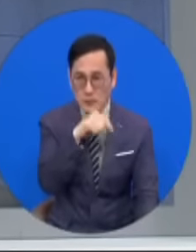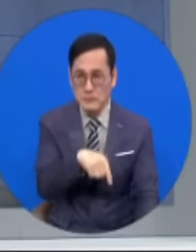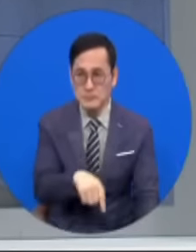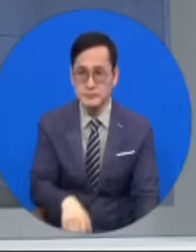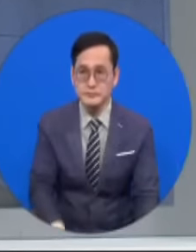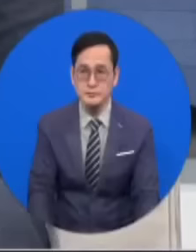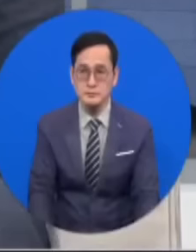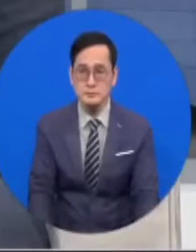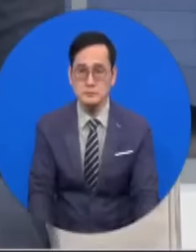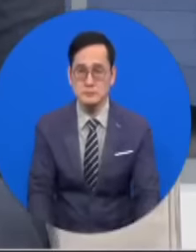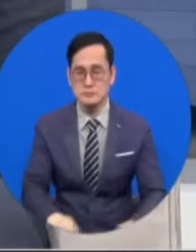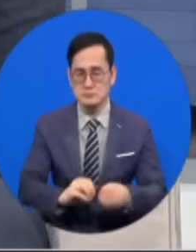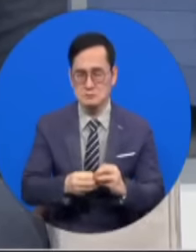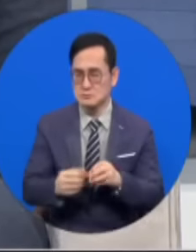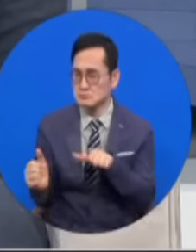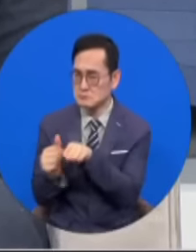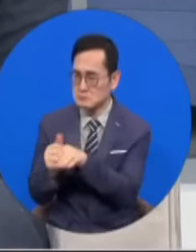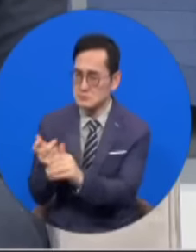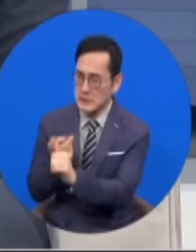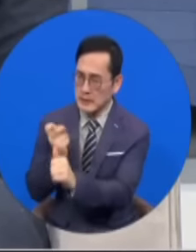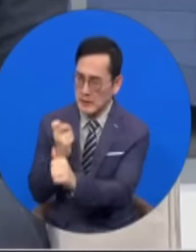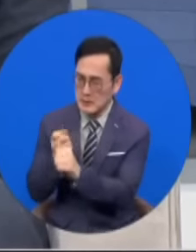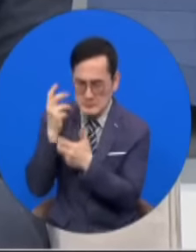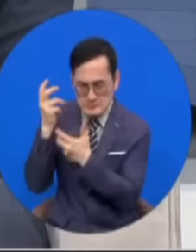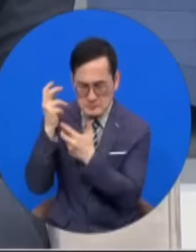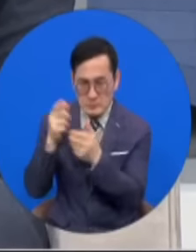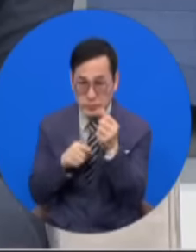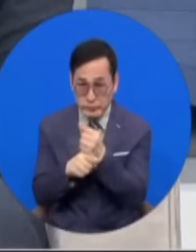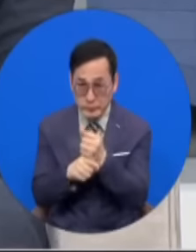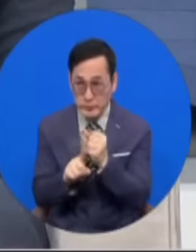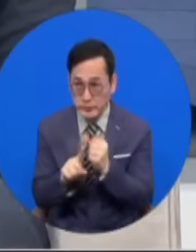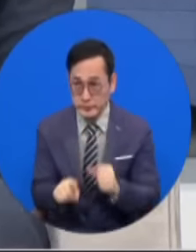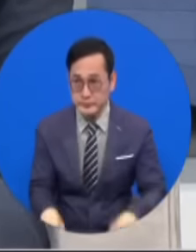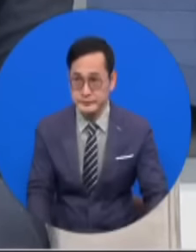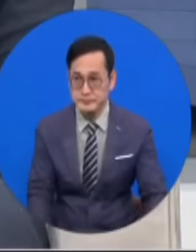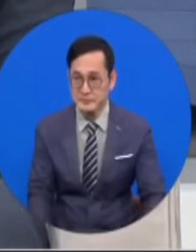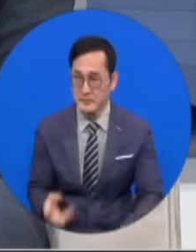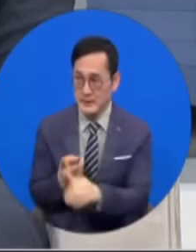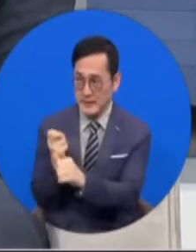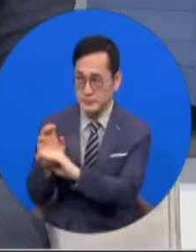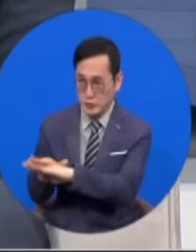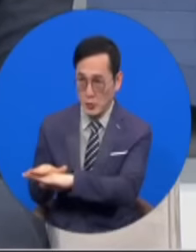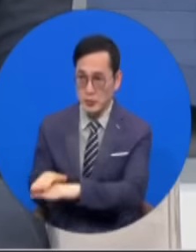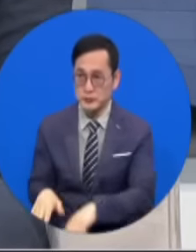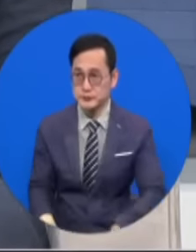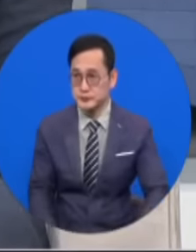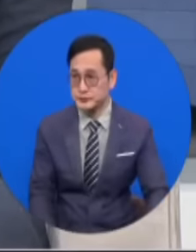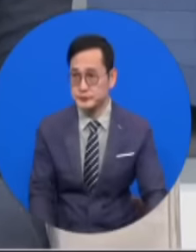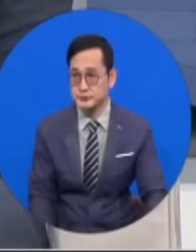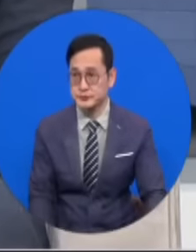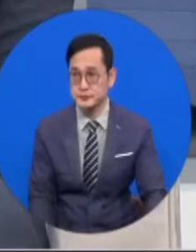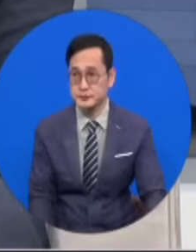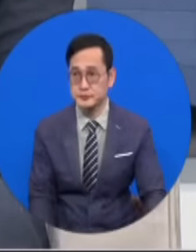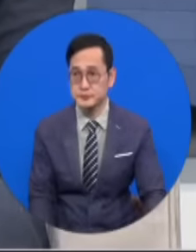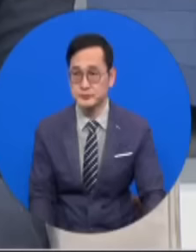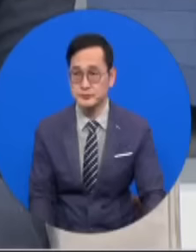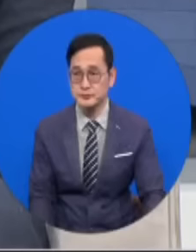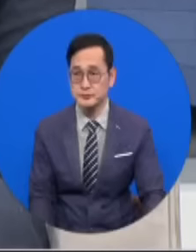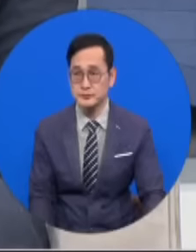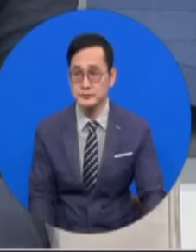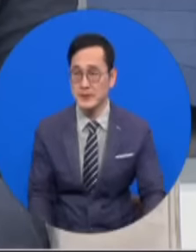않은 내용까지 써가며 민주당이 탄핵을 하려는 것은 탄핵을 일단 걸어놓고 탄핵이 안 되겠지만